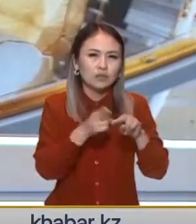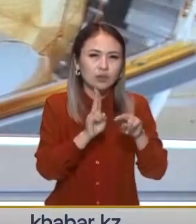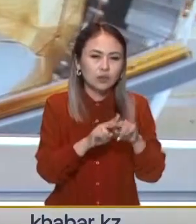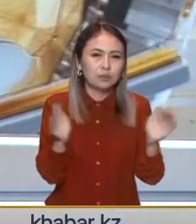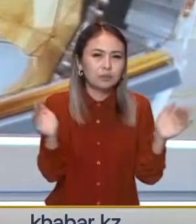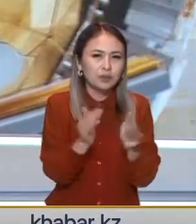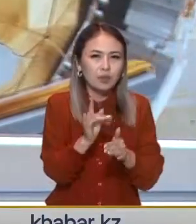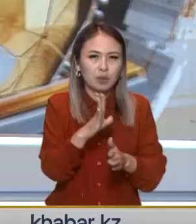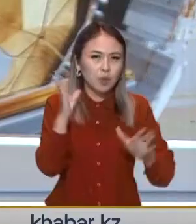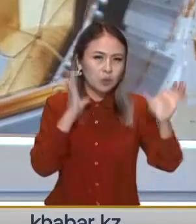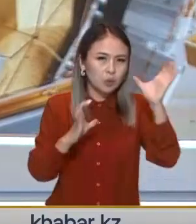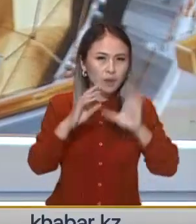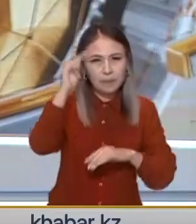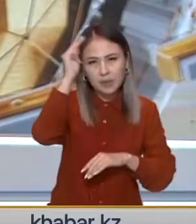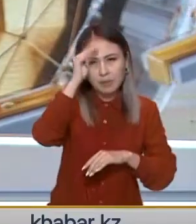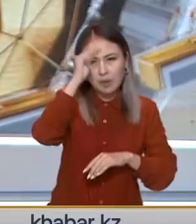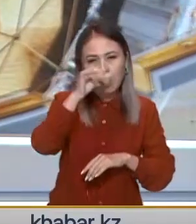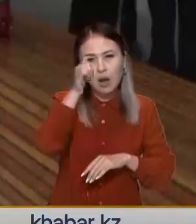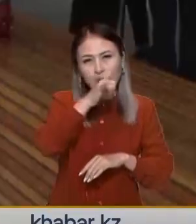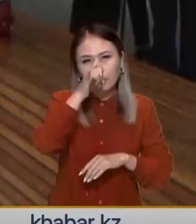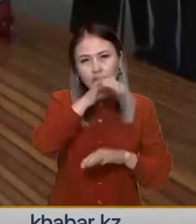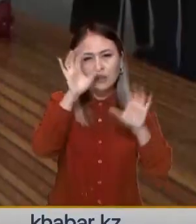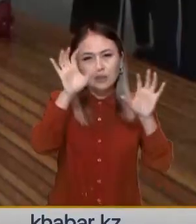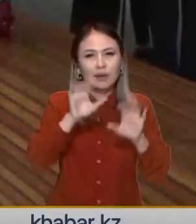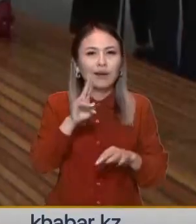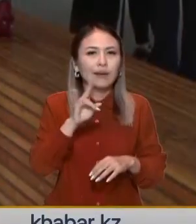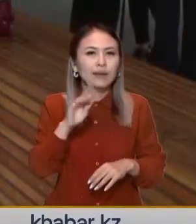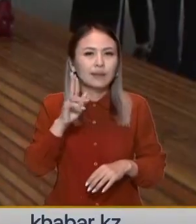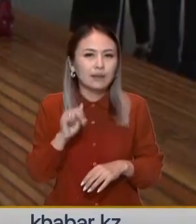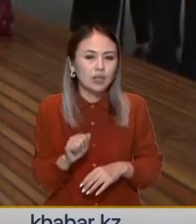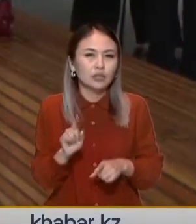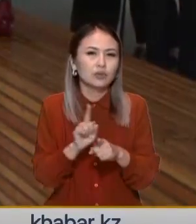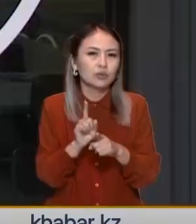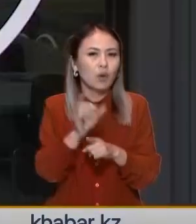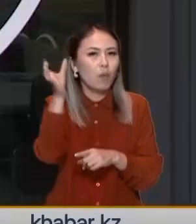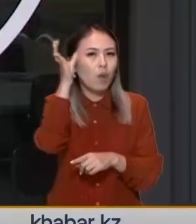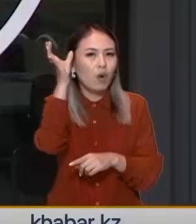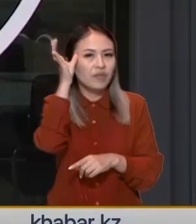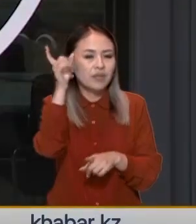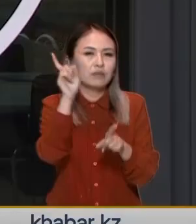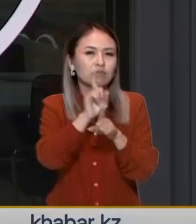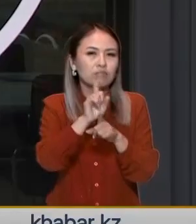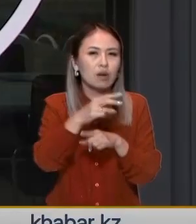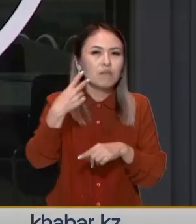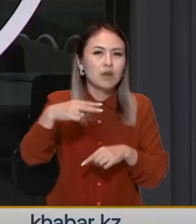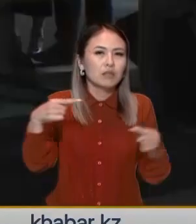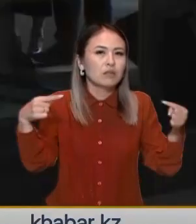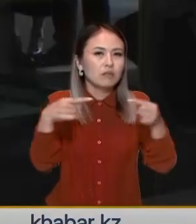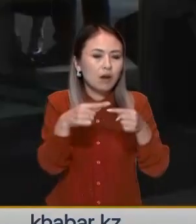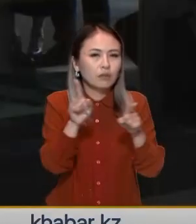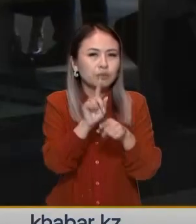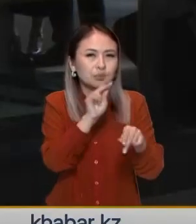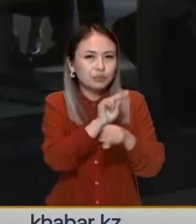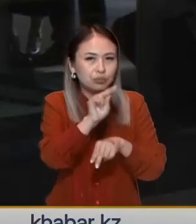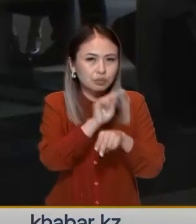алшақтықты азайтуға ықпалын тигізбек. Студенттер білім ала жүріп, заң клиникасында тәжірибе жинақтайды. Яғни профессорлардың менторлығы